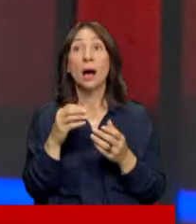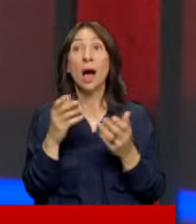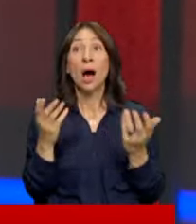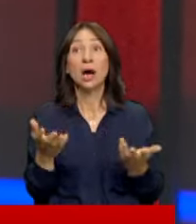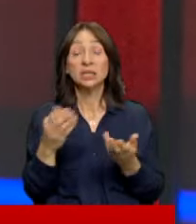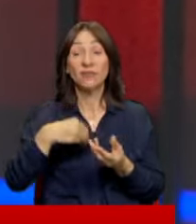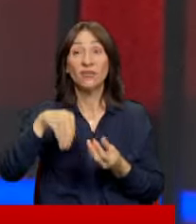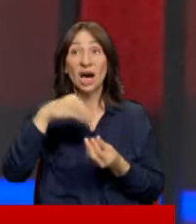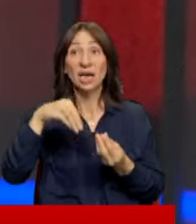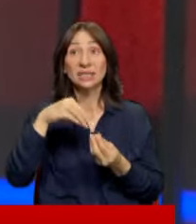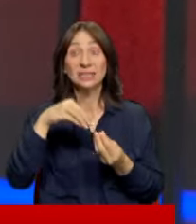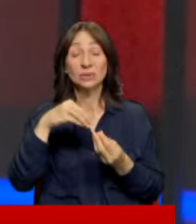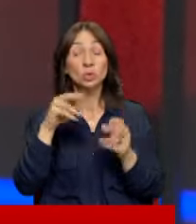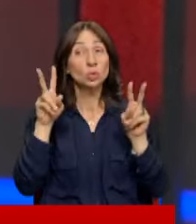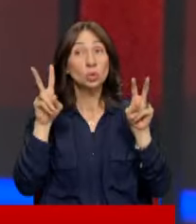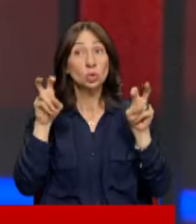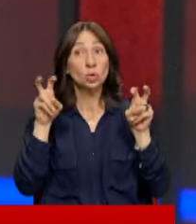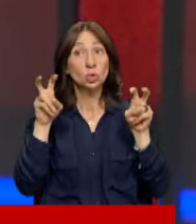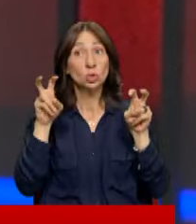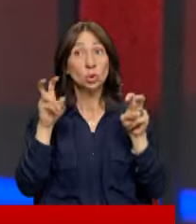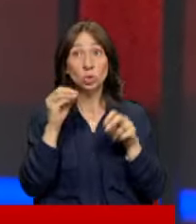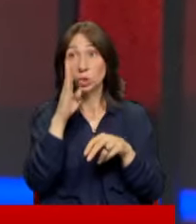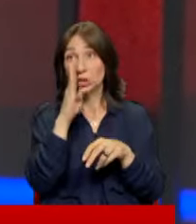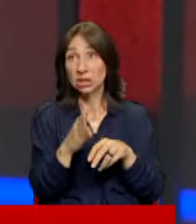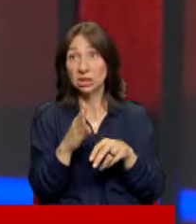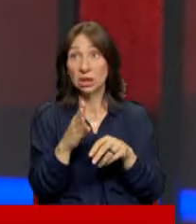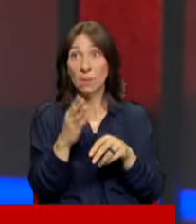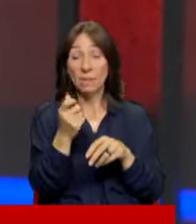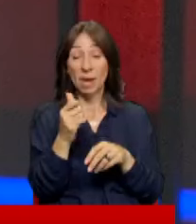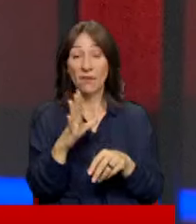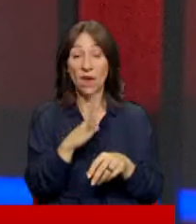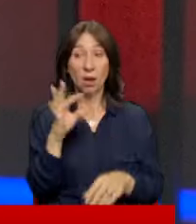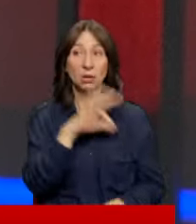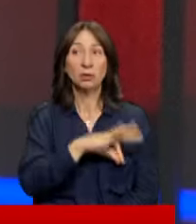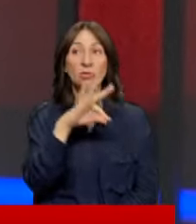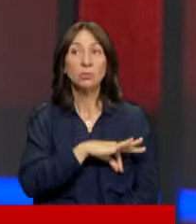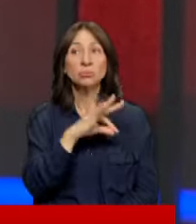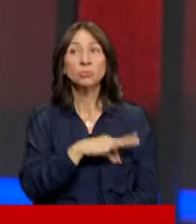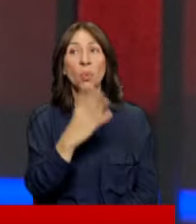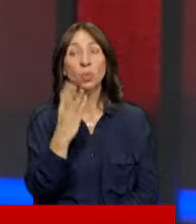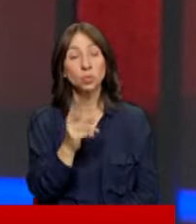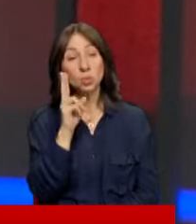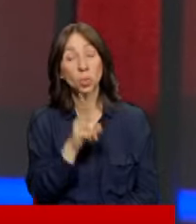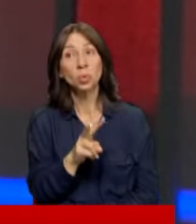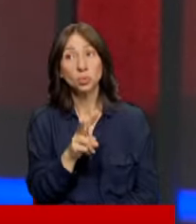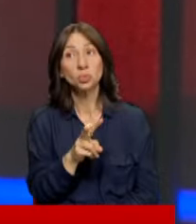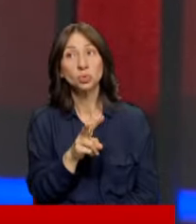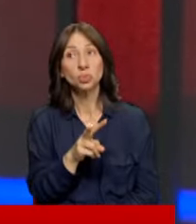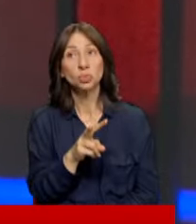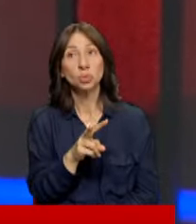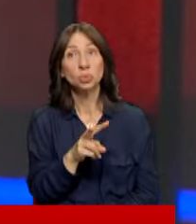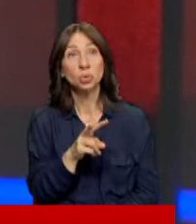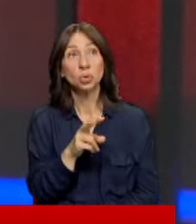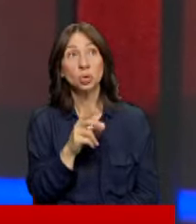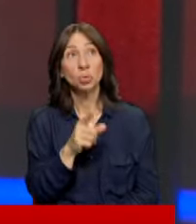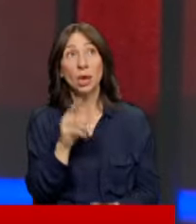artık faiz konusunda ciddi anlamda parası olana kazanç olarak geri döndüğünü gözlemleyebiliyoruz.